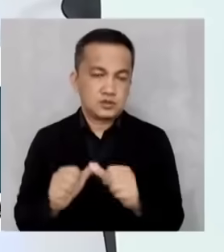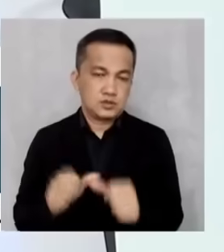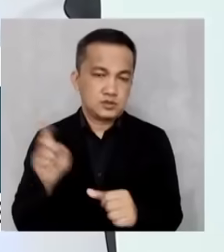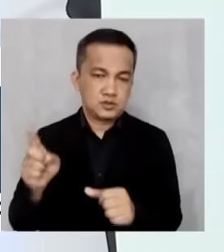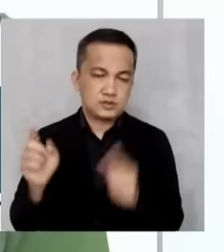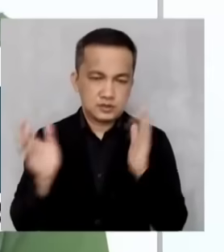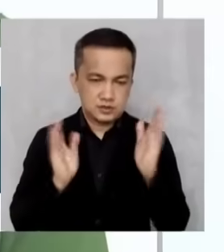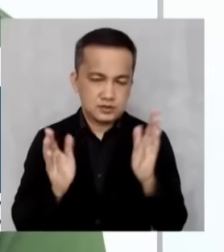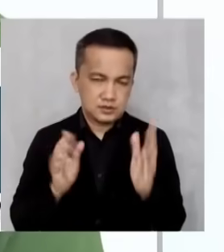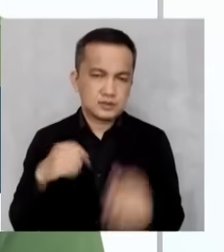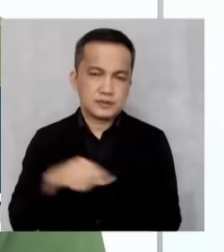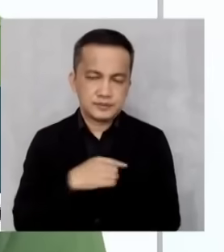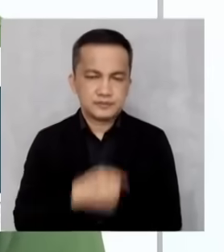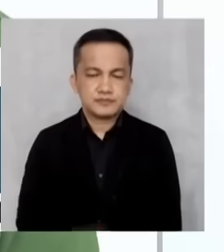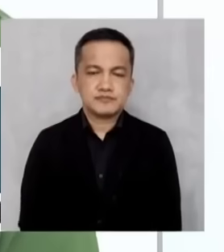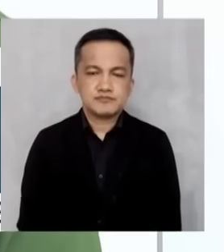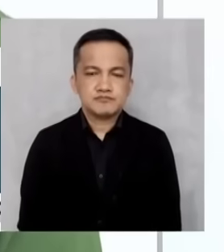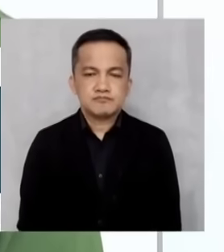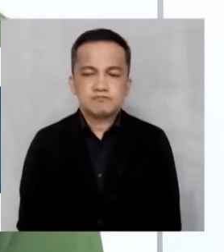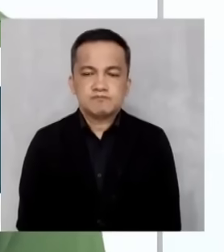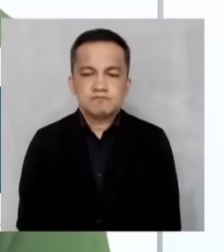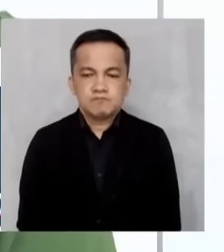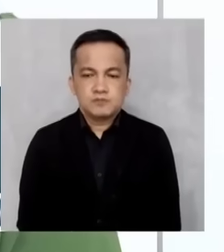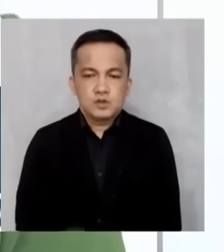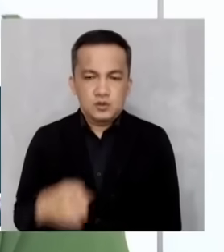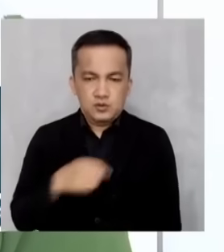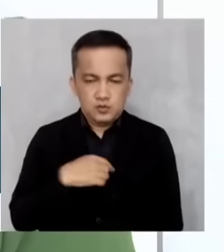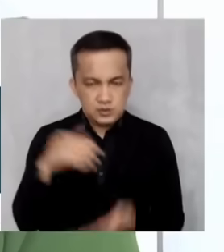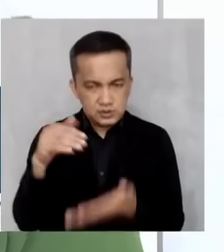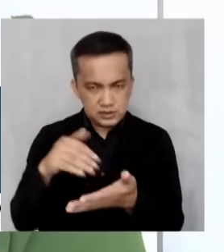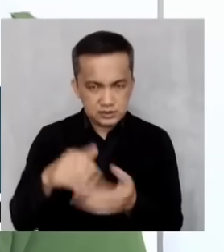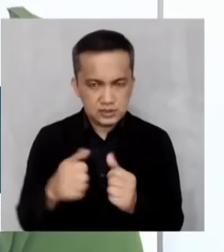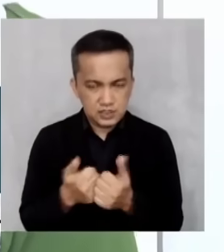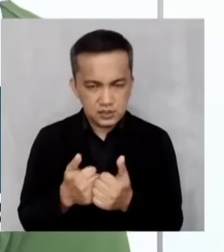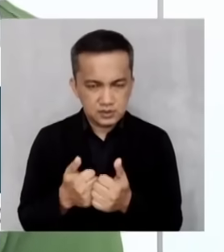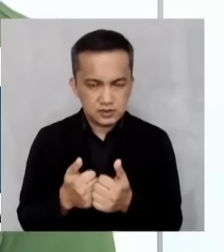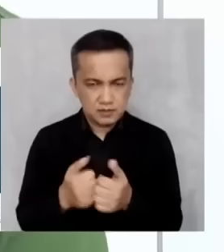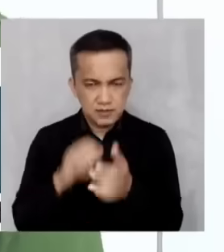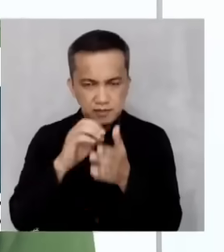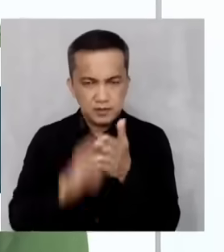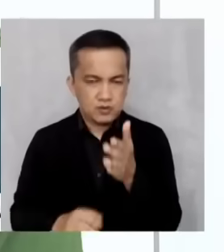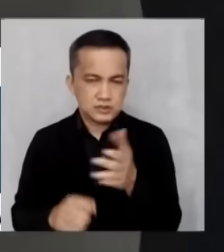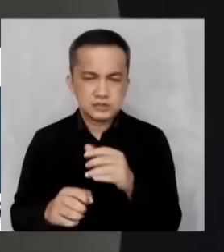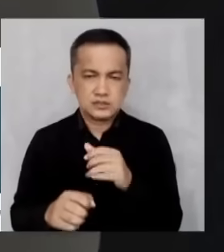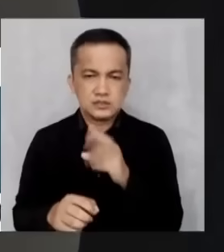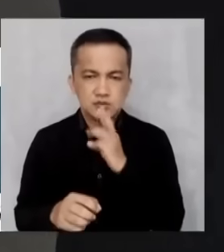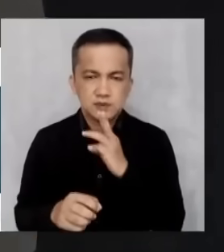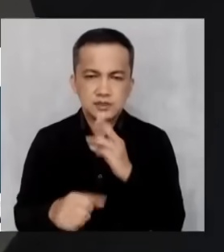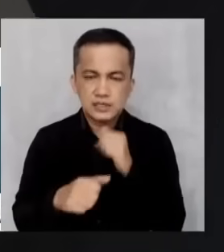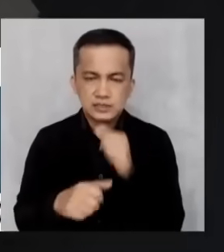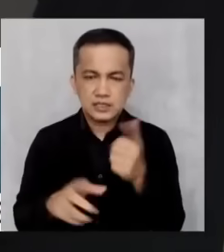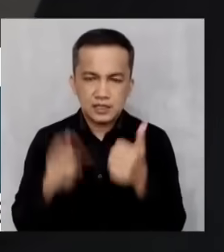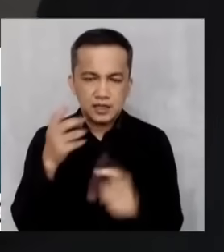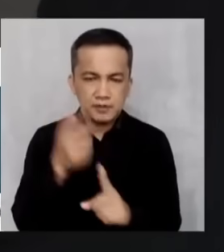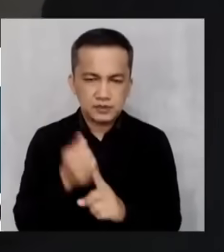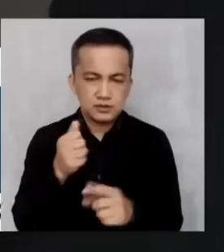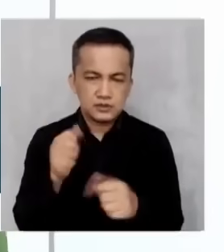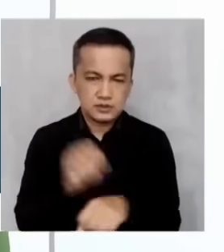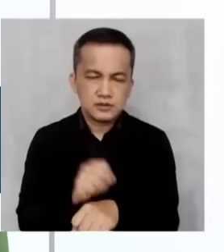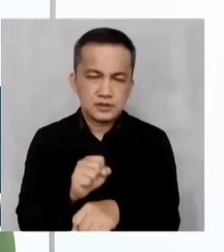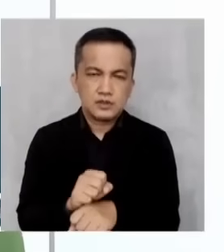services namin. Pinag-aaralan namin na paano makapagbawas sa tubig na hindi naapektuhan yung trabaho namin. Magamit po kami minsan